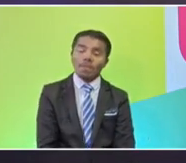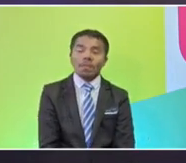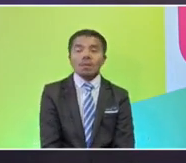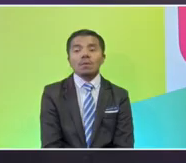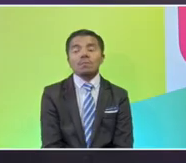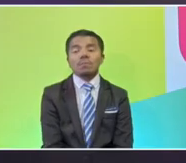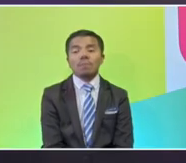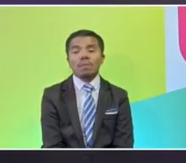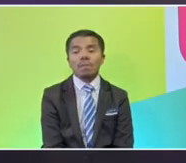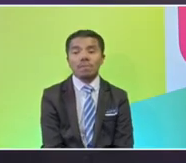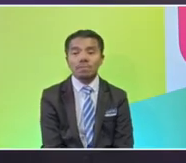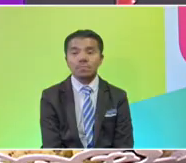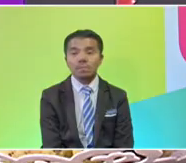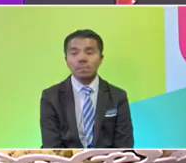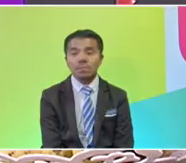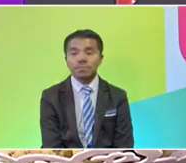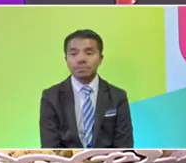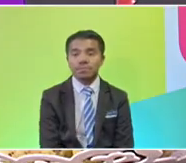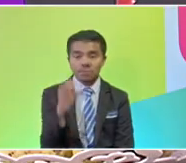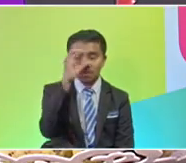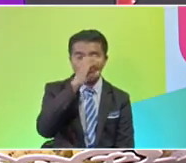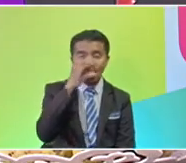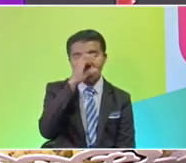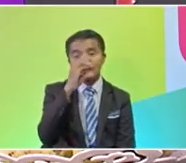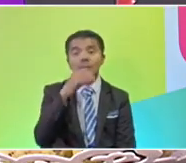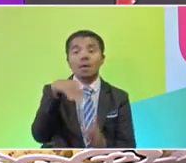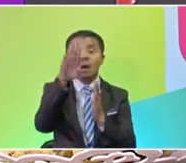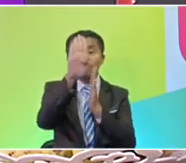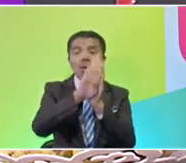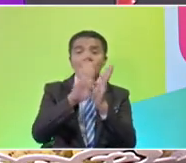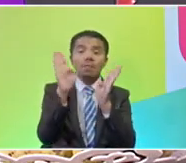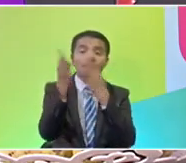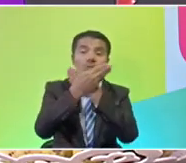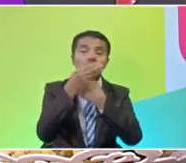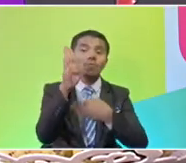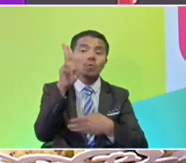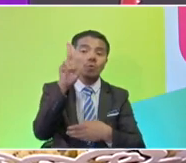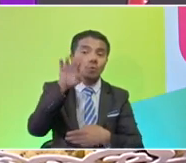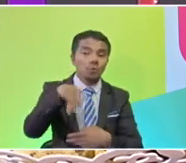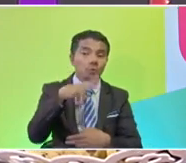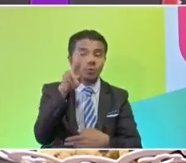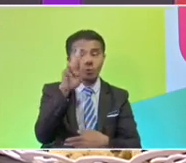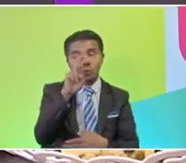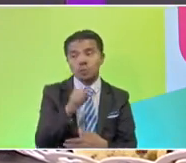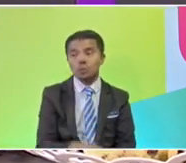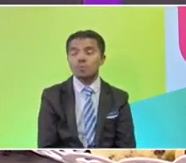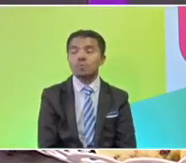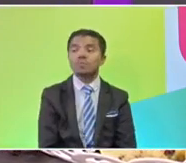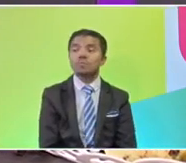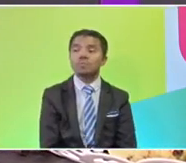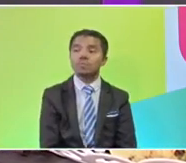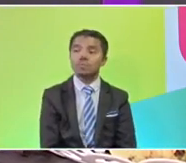cari buah-buahan yang berbentuk bujur yang berbentuk bujur saya nampak ini juga Adakah ini berbentuk bujur